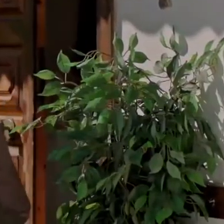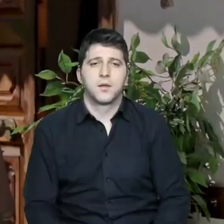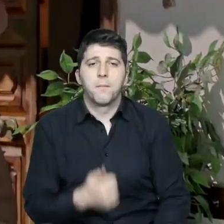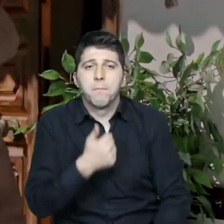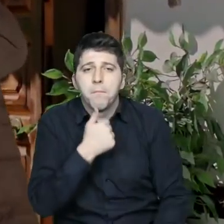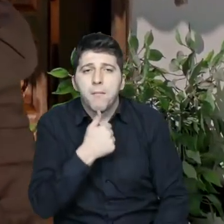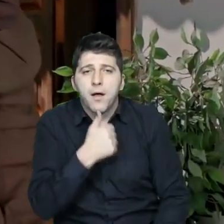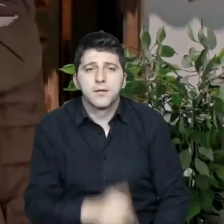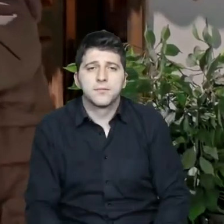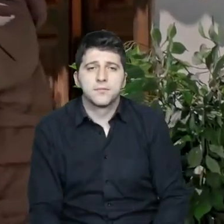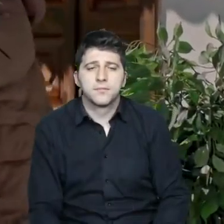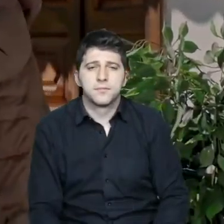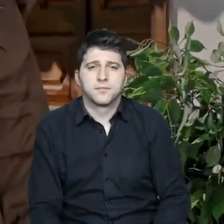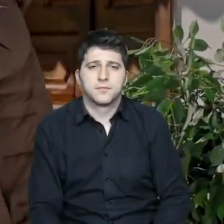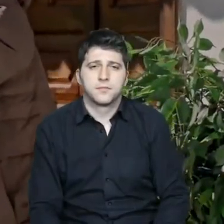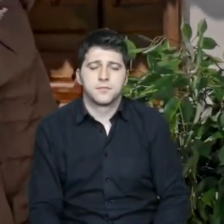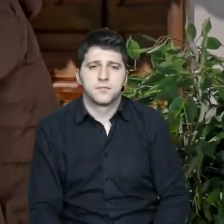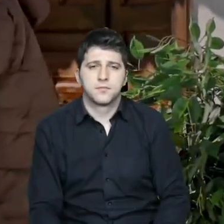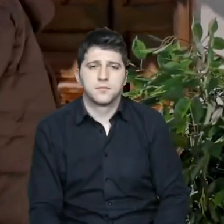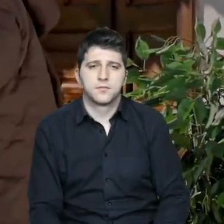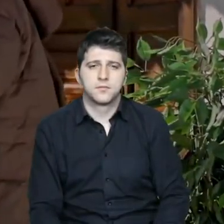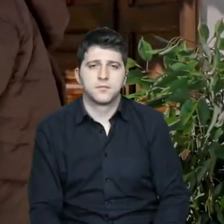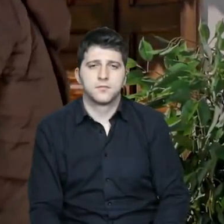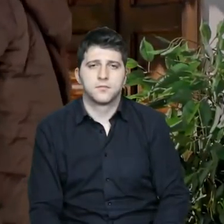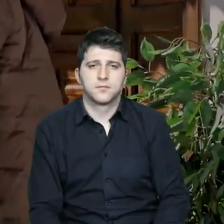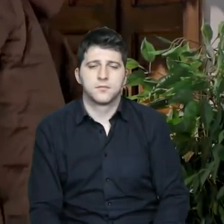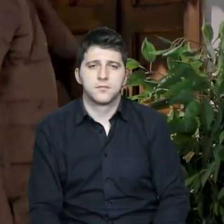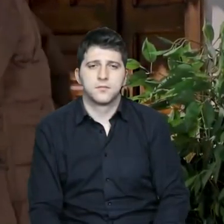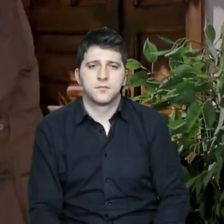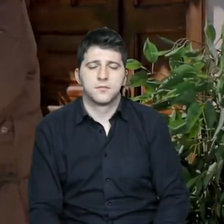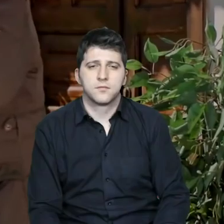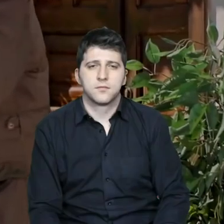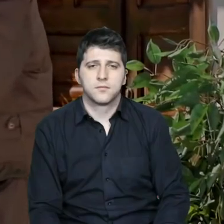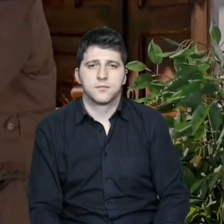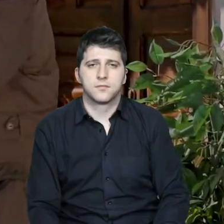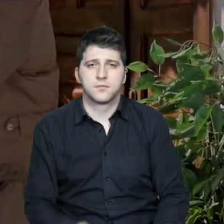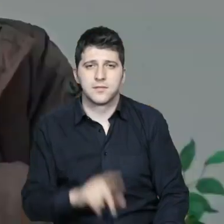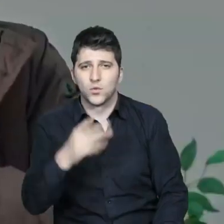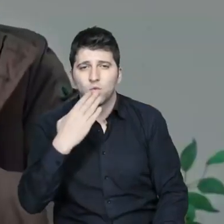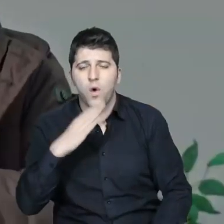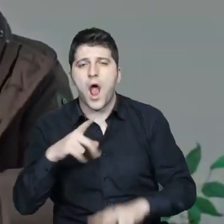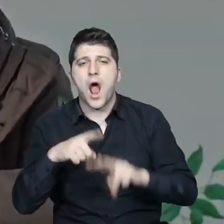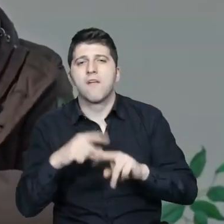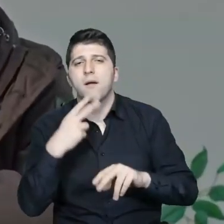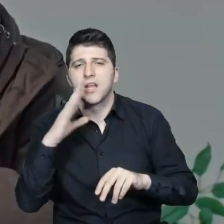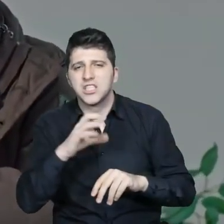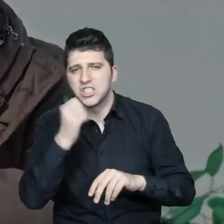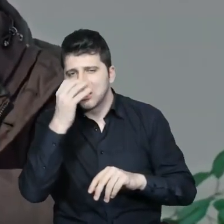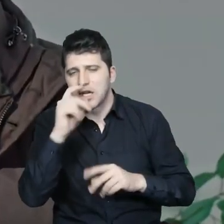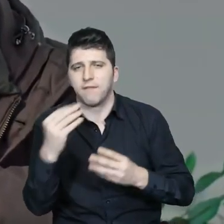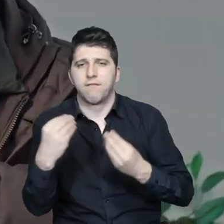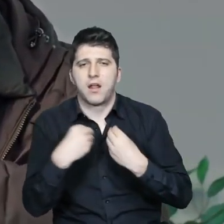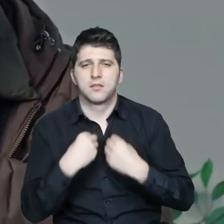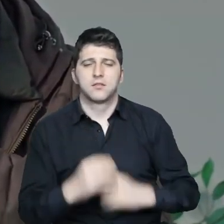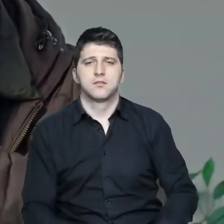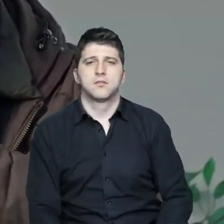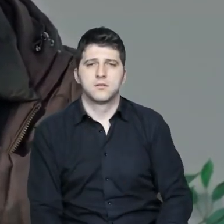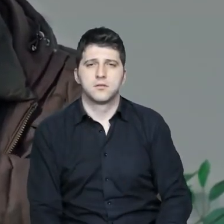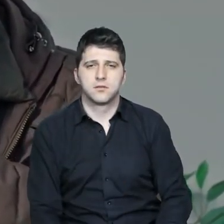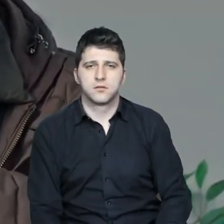Baba. Ha. Aysu İbrahim'e atkı taktı. Sen yokken Alev abla geldi. Çiçek falan getirdi. İbrahim